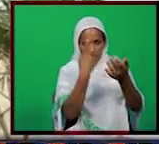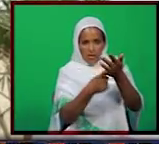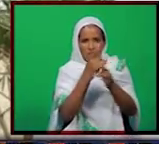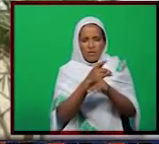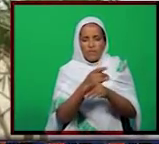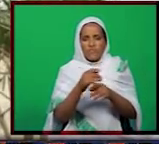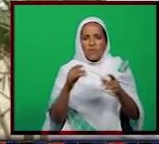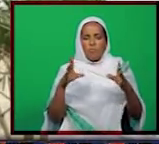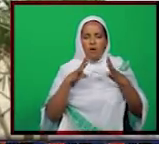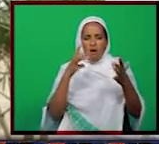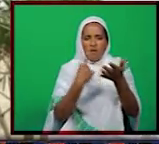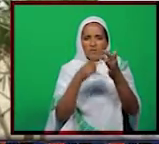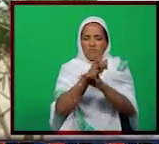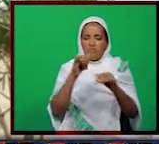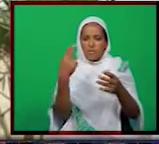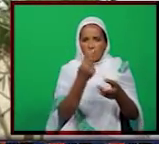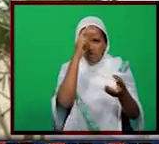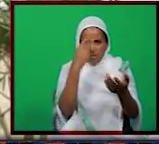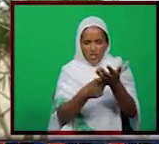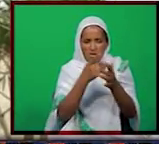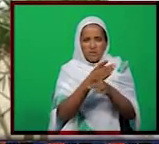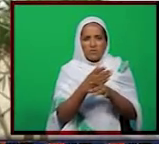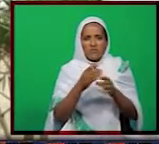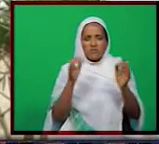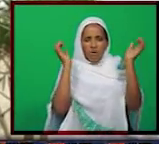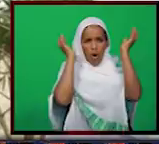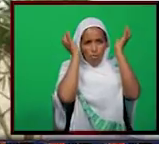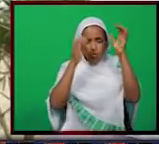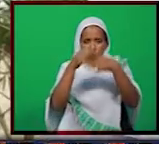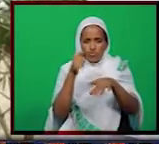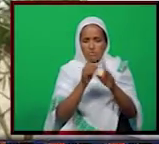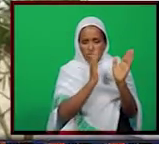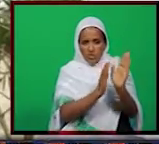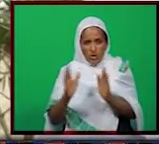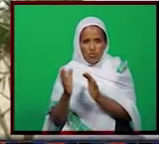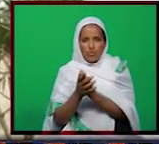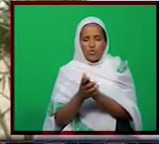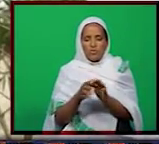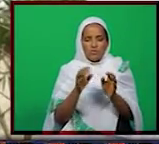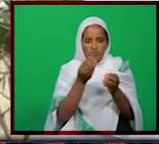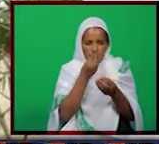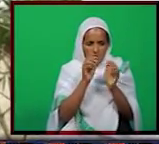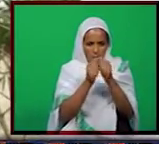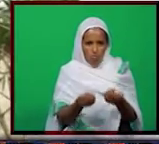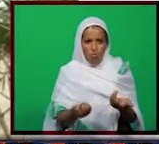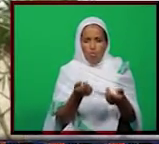ውስጥ የቅዱሳን ስርዓትን በመጠቀም በንግስ በዓላትም እንደዚሁ ለንግስ በዓላት